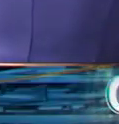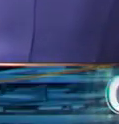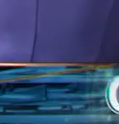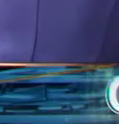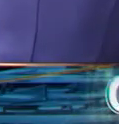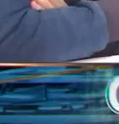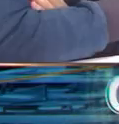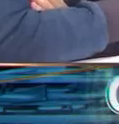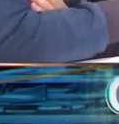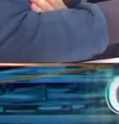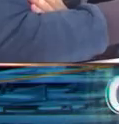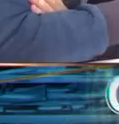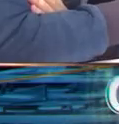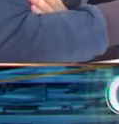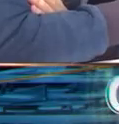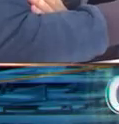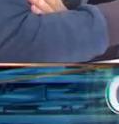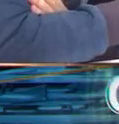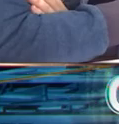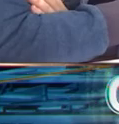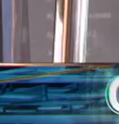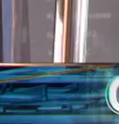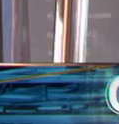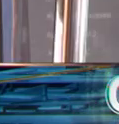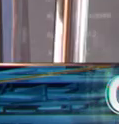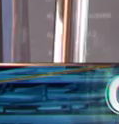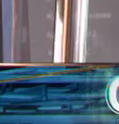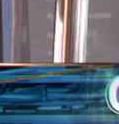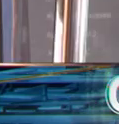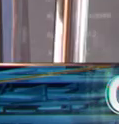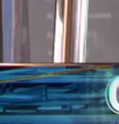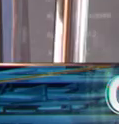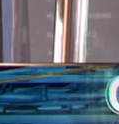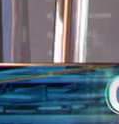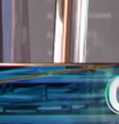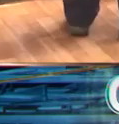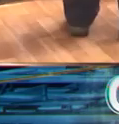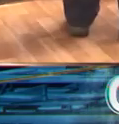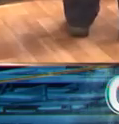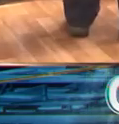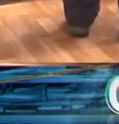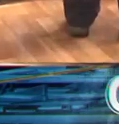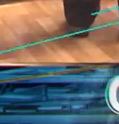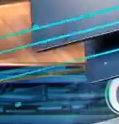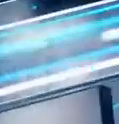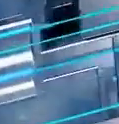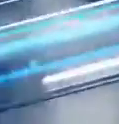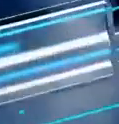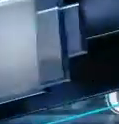Всем на работу! 23 тысячи новых рабочих мест будет создано в Алматинской области. Подбор кадров уже стартовал.